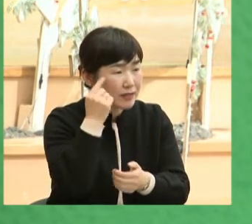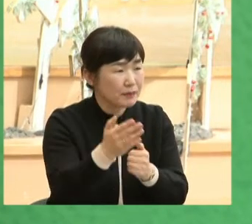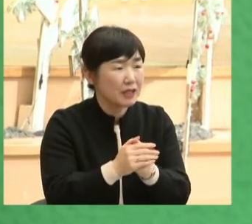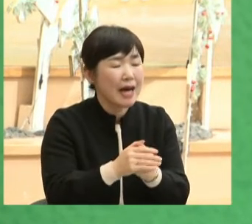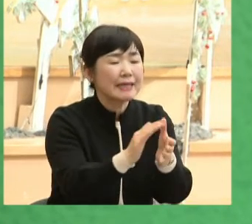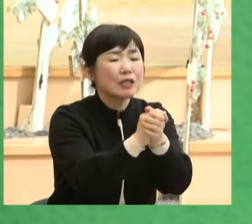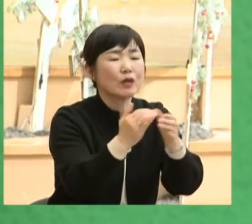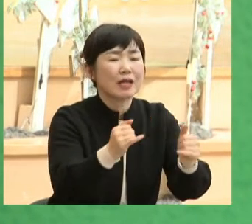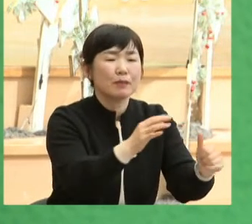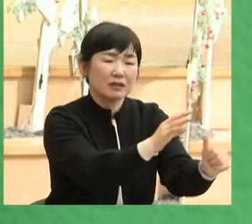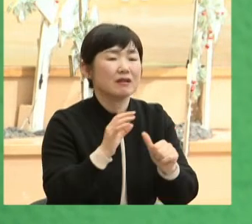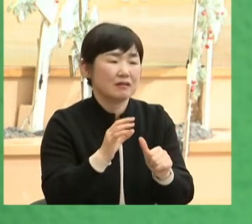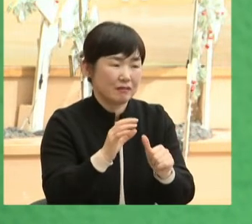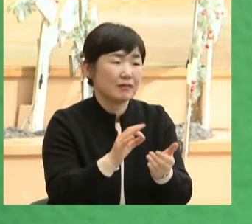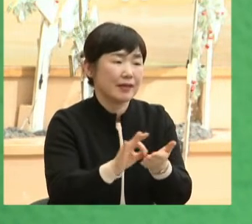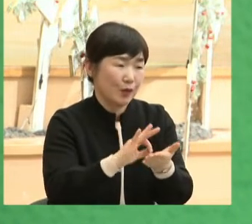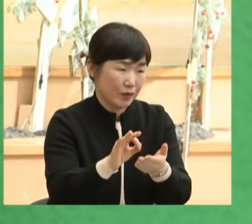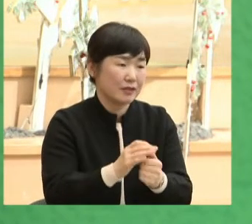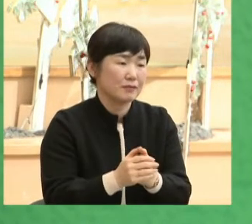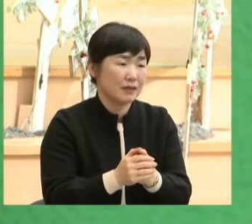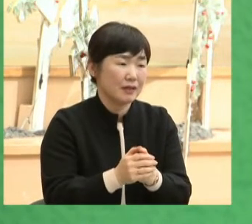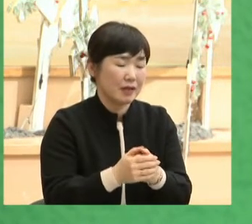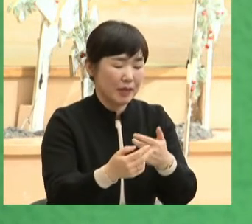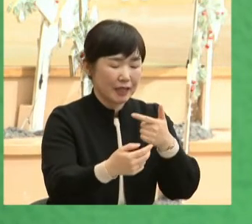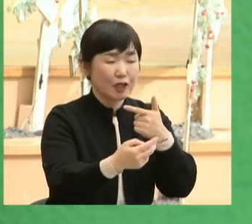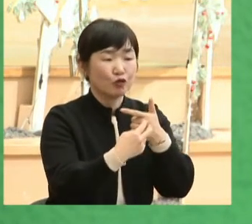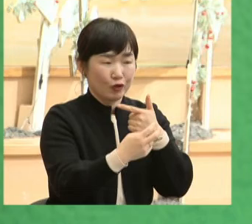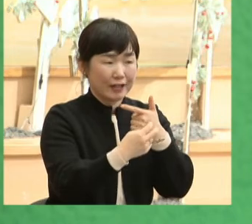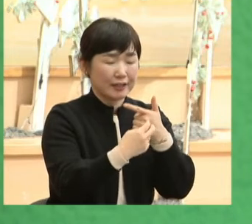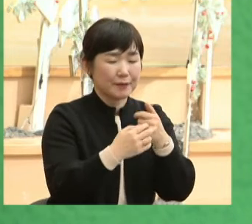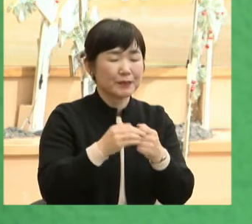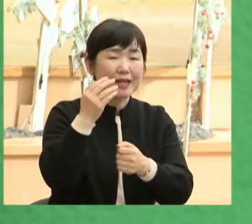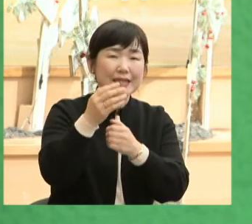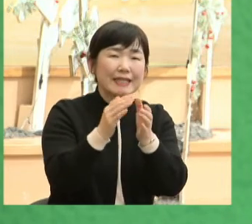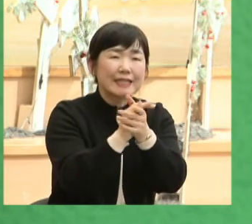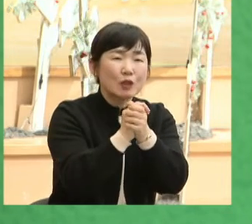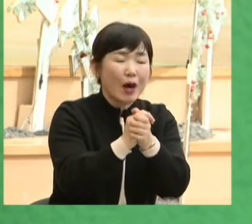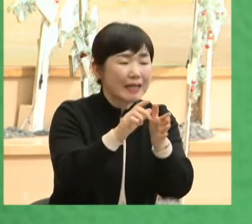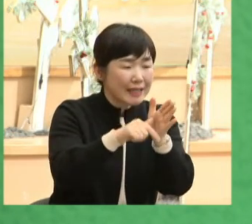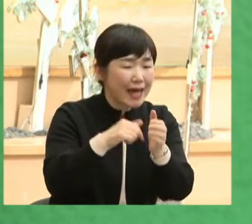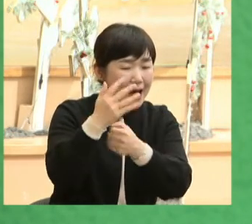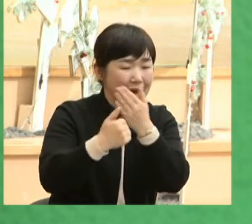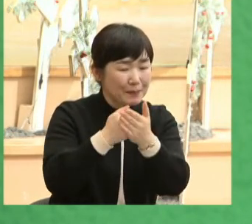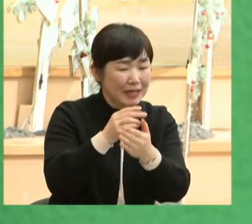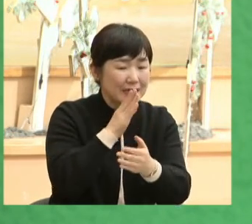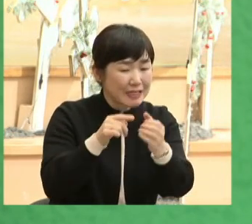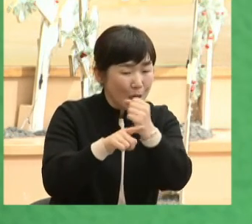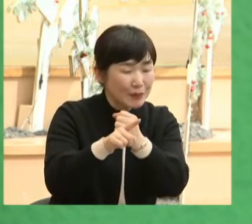할렐루야 누가 눈요기 키도 시간의 역사 하시는 하나님의 섭리를 놓치지않고